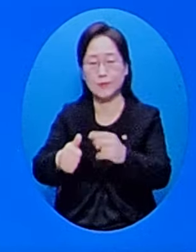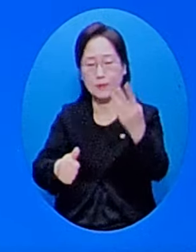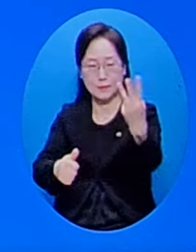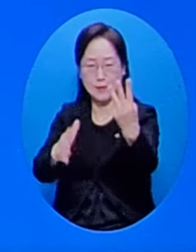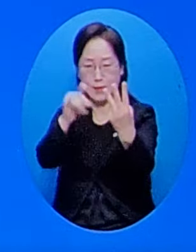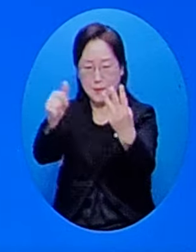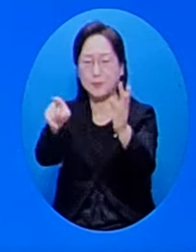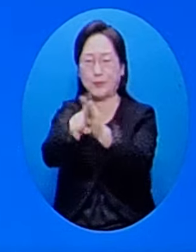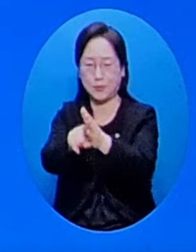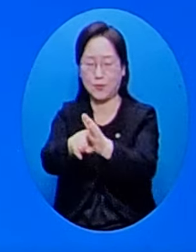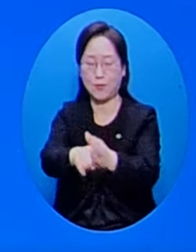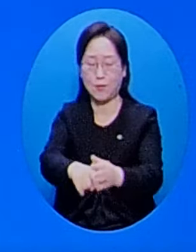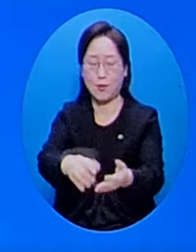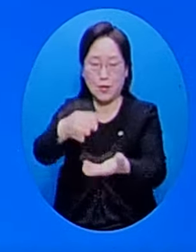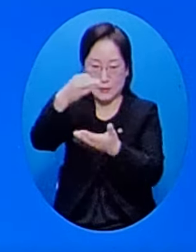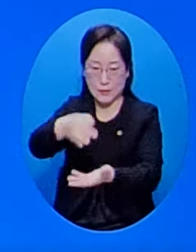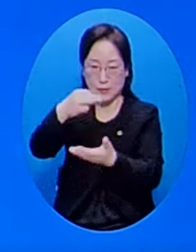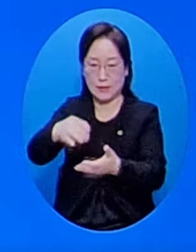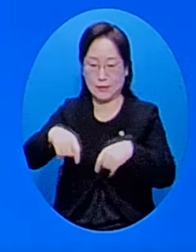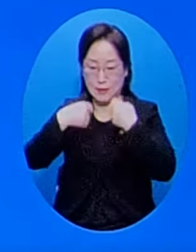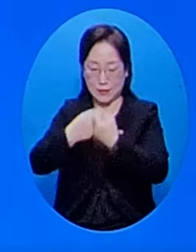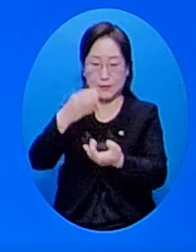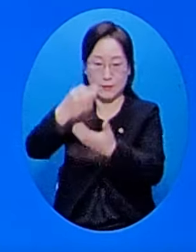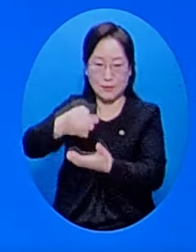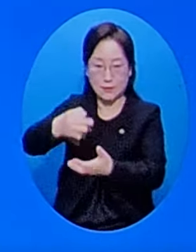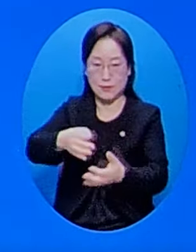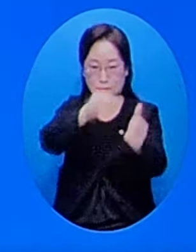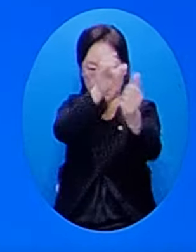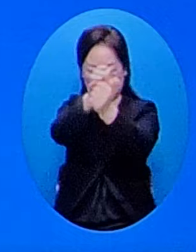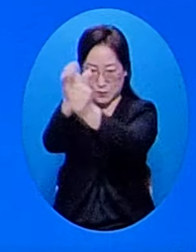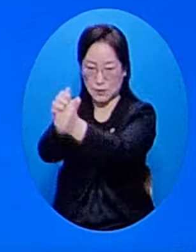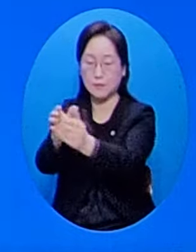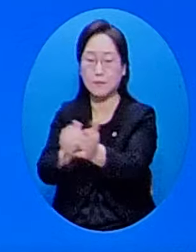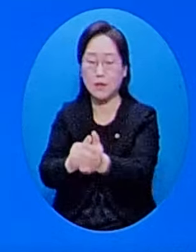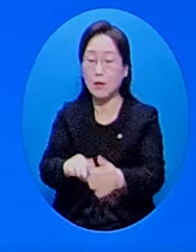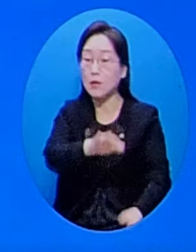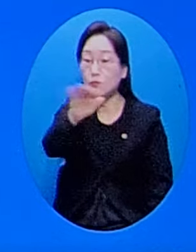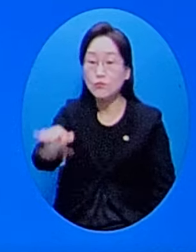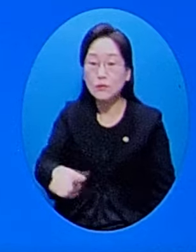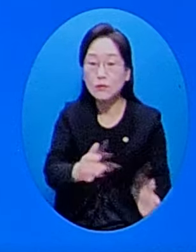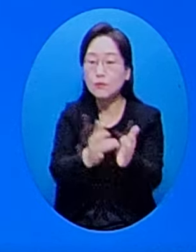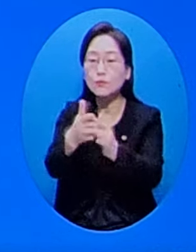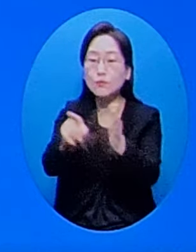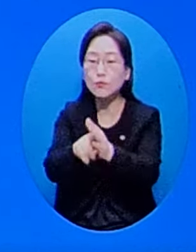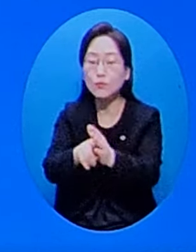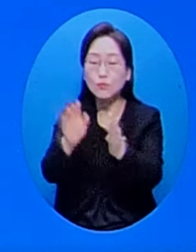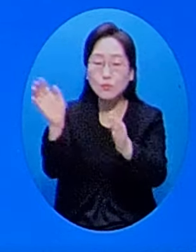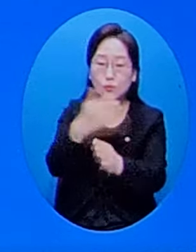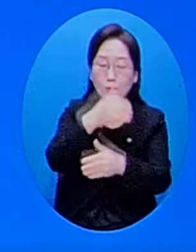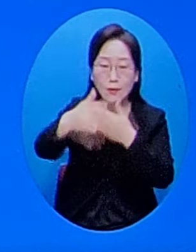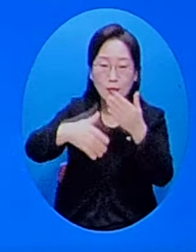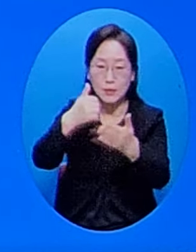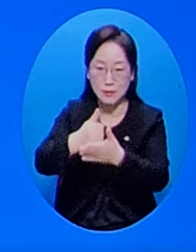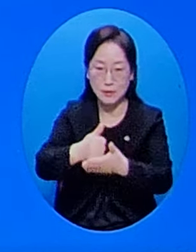재산을 맡긴 것입니다. 우리가 예수 믿고 하나님 자녀가 된다면 하나님께서 우리 각자